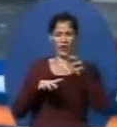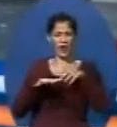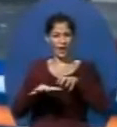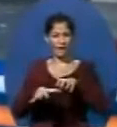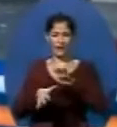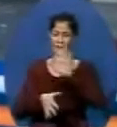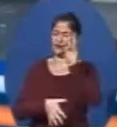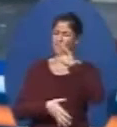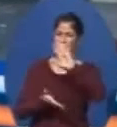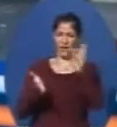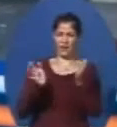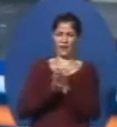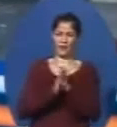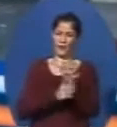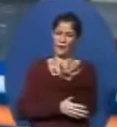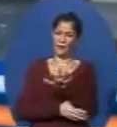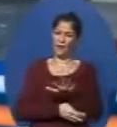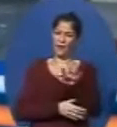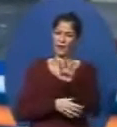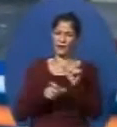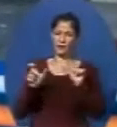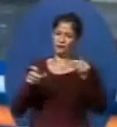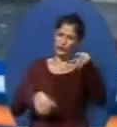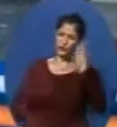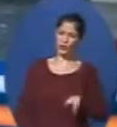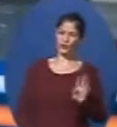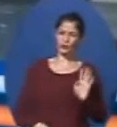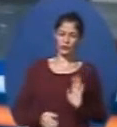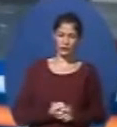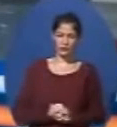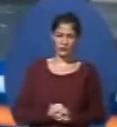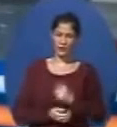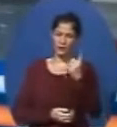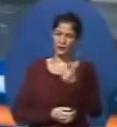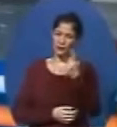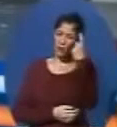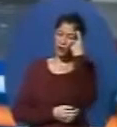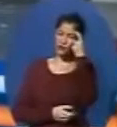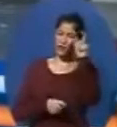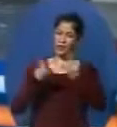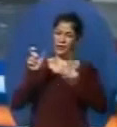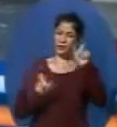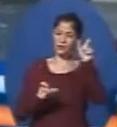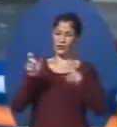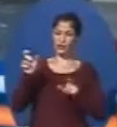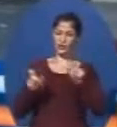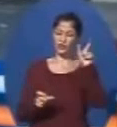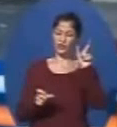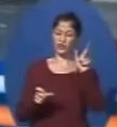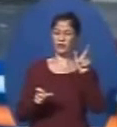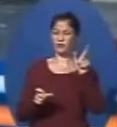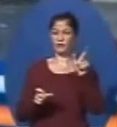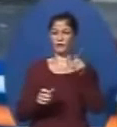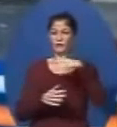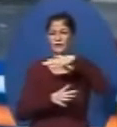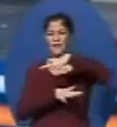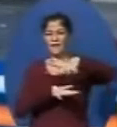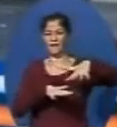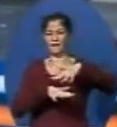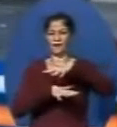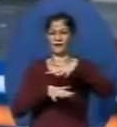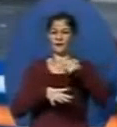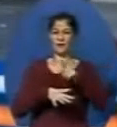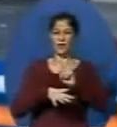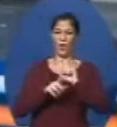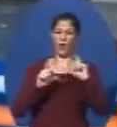הכל, המערכת מוגנת. הם צריכים לחשוב על האנשים שיהיו סביבו. אז הוא לא יהיה באגף של 100 איש, הוא יהיה באגף של 20